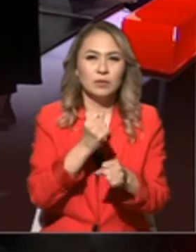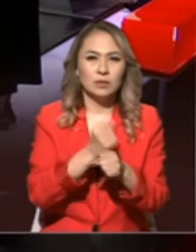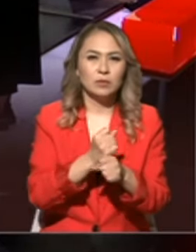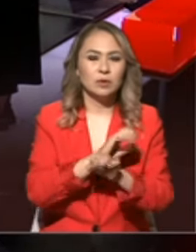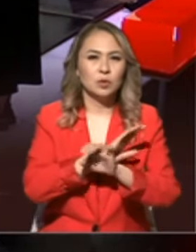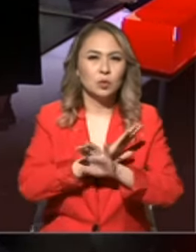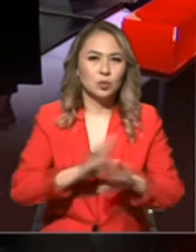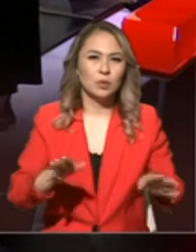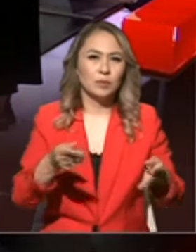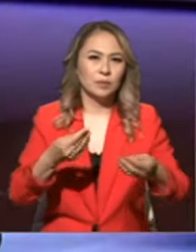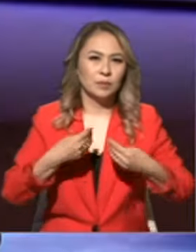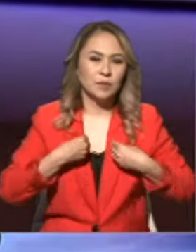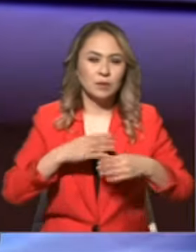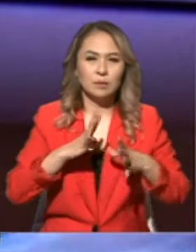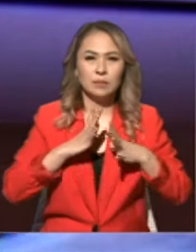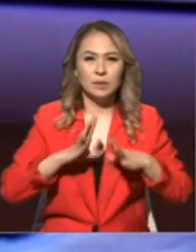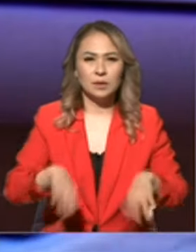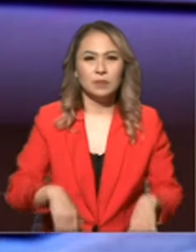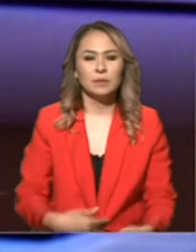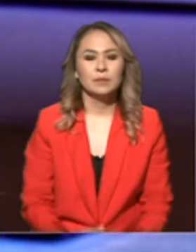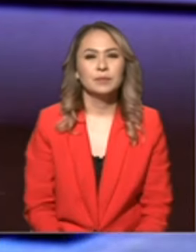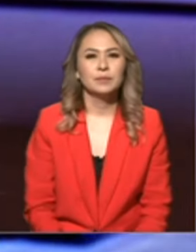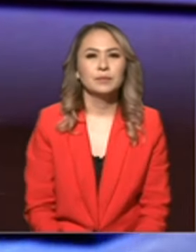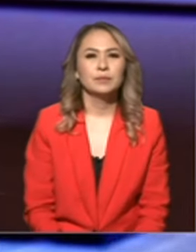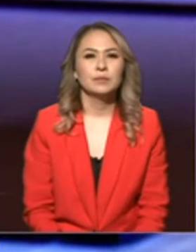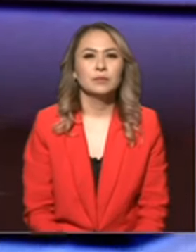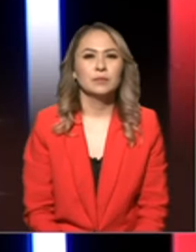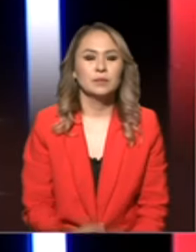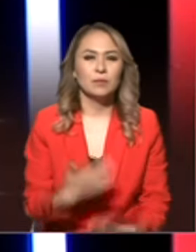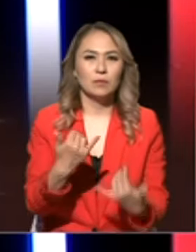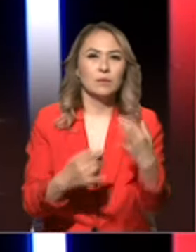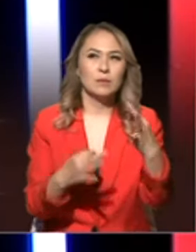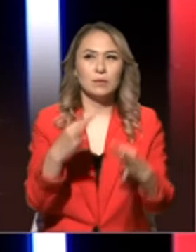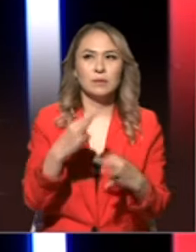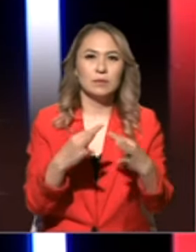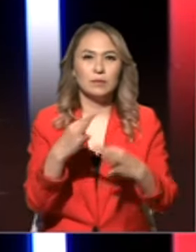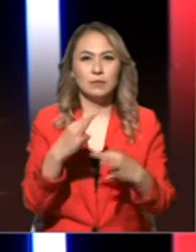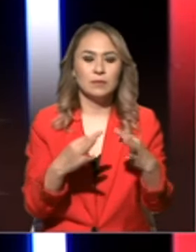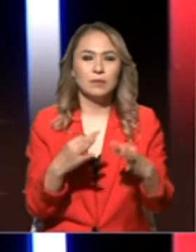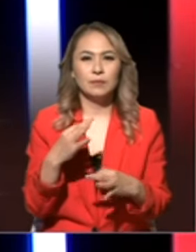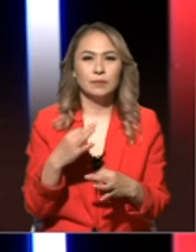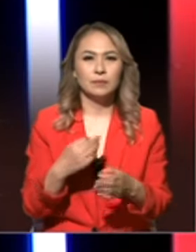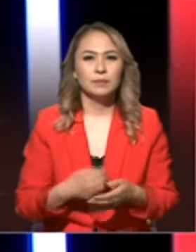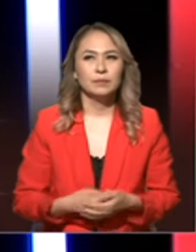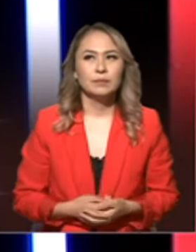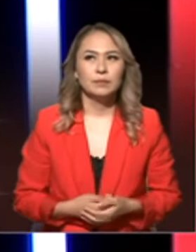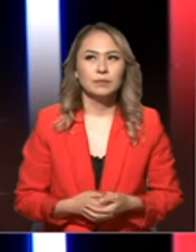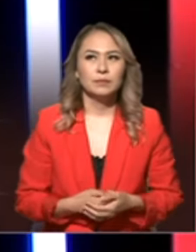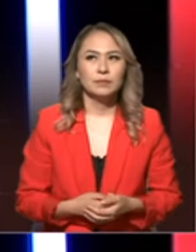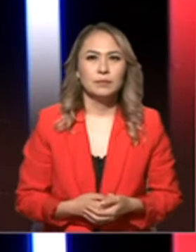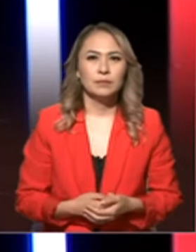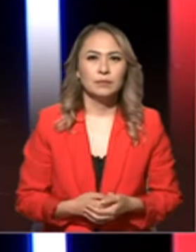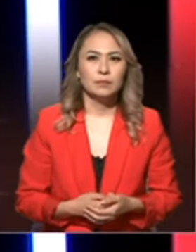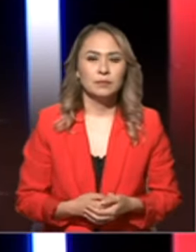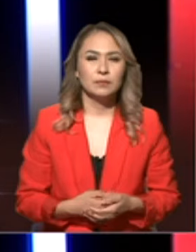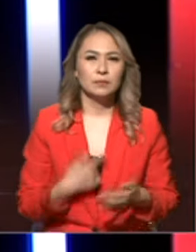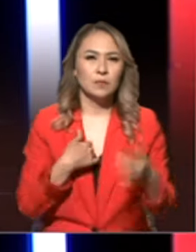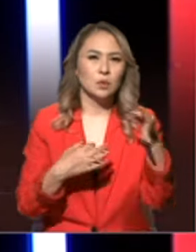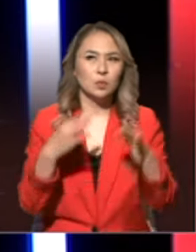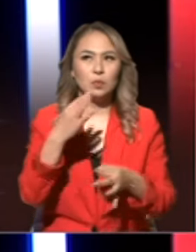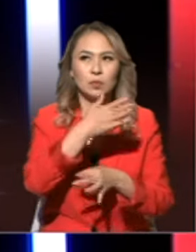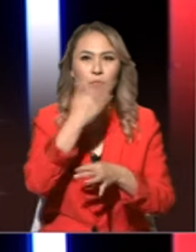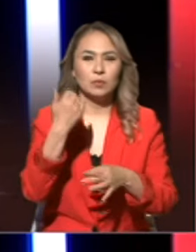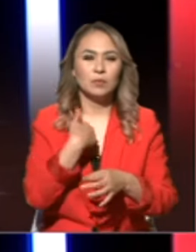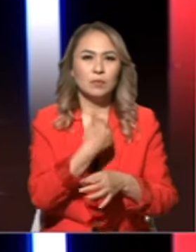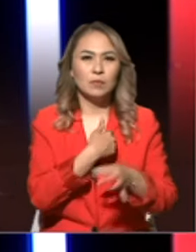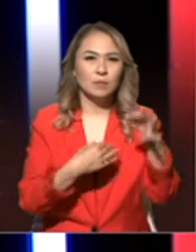берейін. Жоқ, берілмеді маған. Қазір соттасыз, соттасасыз, иә? Мен соттасатқан жоқпын.